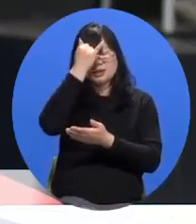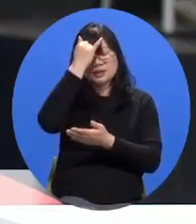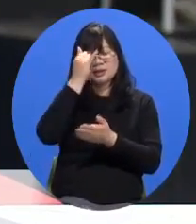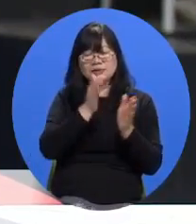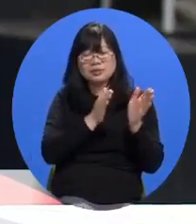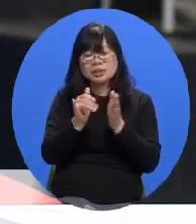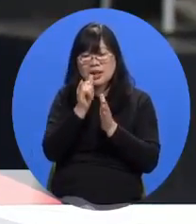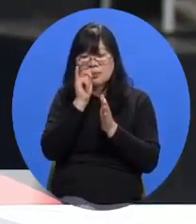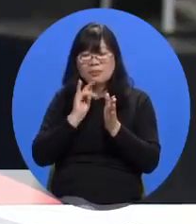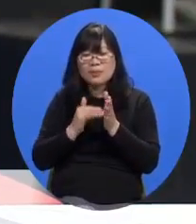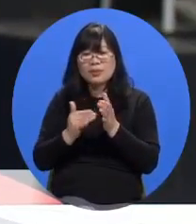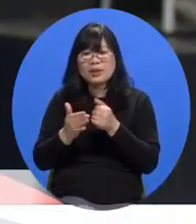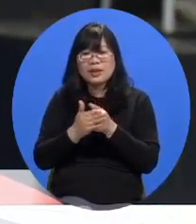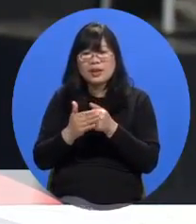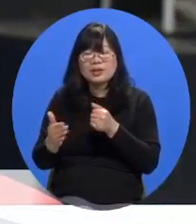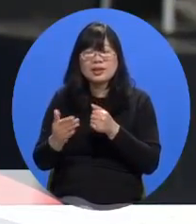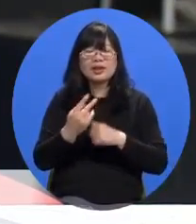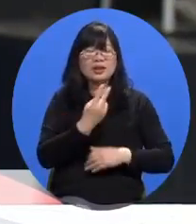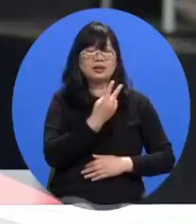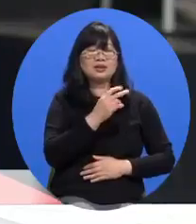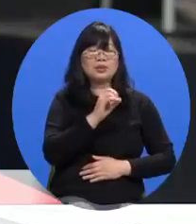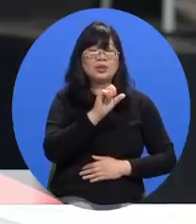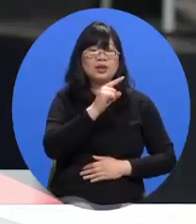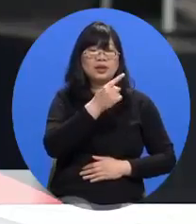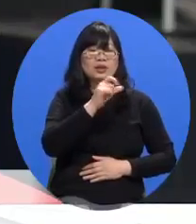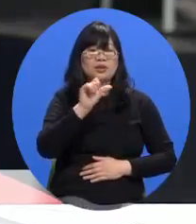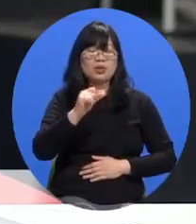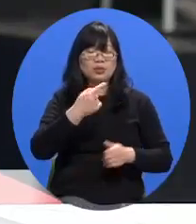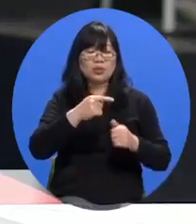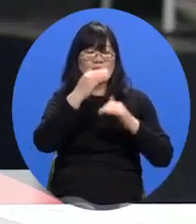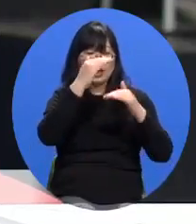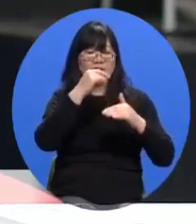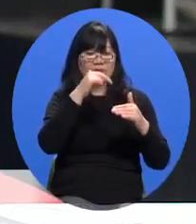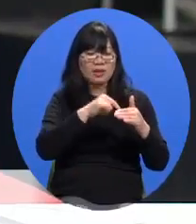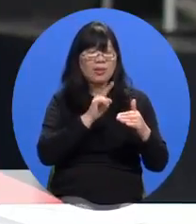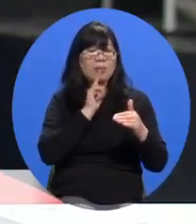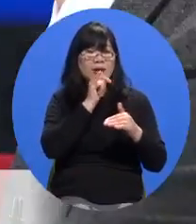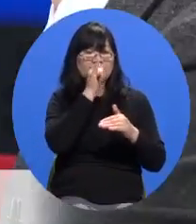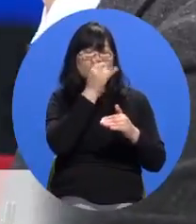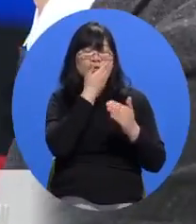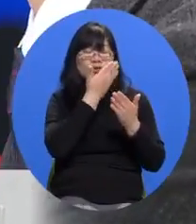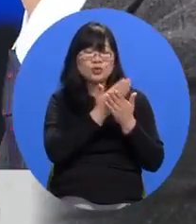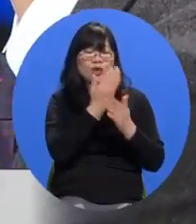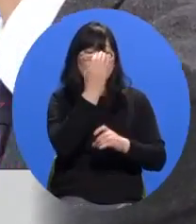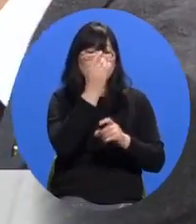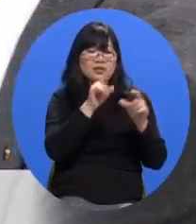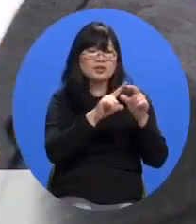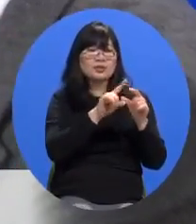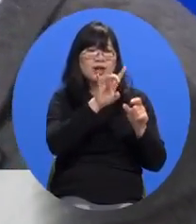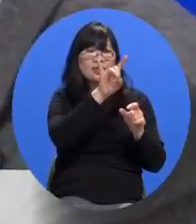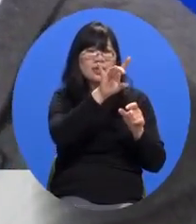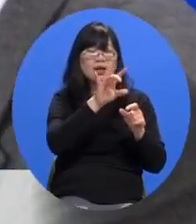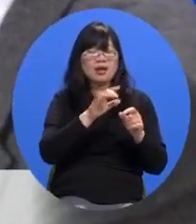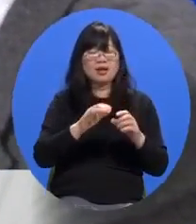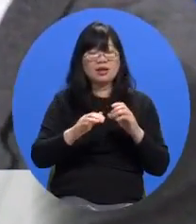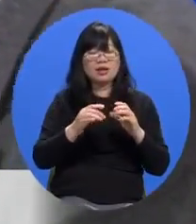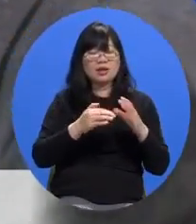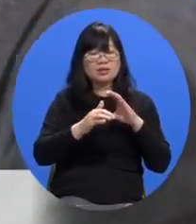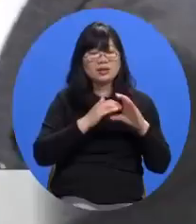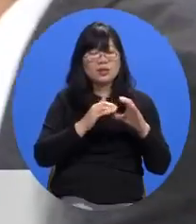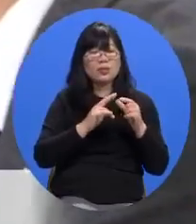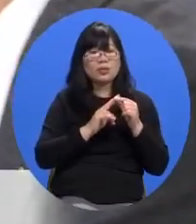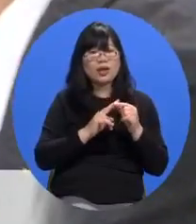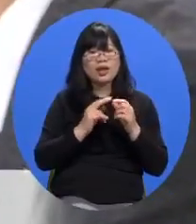아닐까. 그래서 어쨌든 2015 교육과정에서도 이야기하는 가장 중요한 키워드 중에 하나는 의사소통과